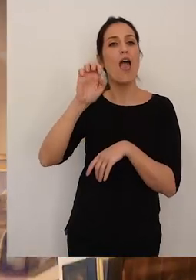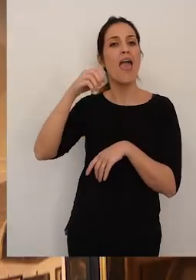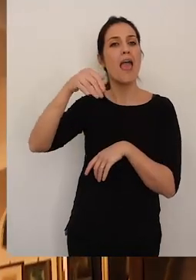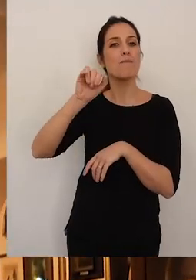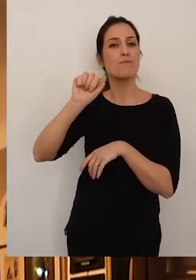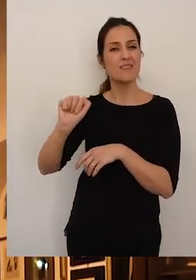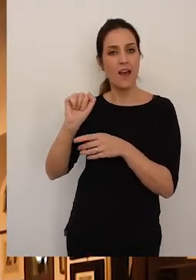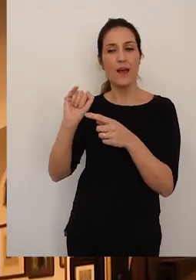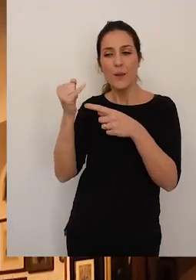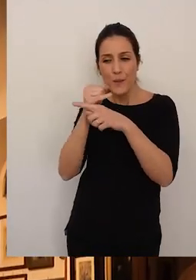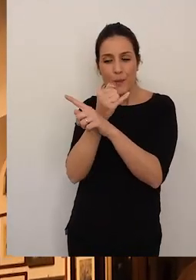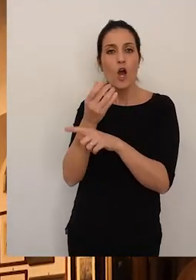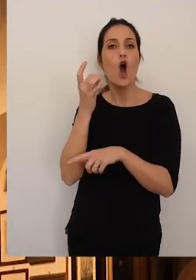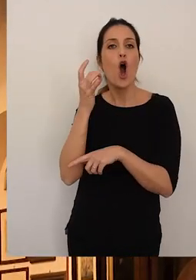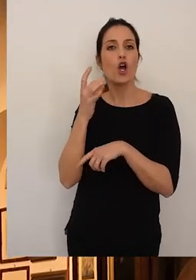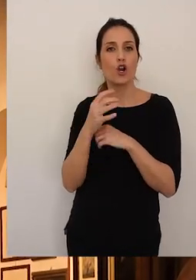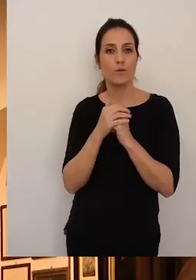oro.